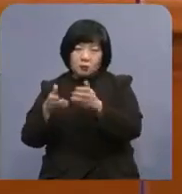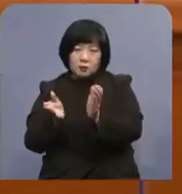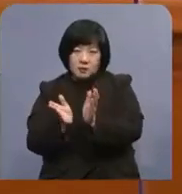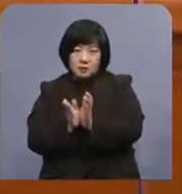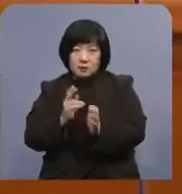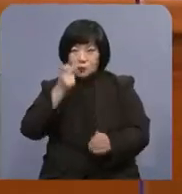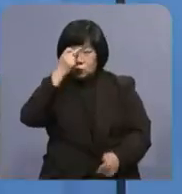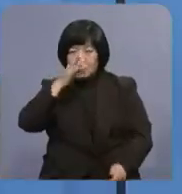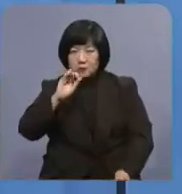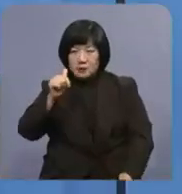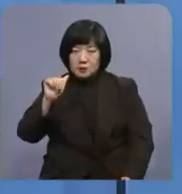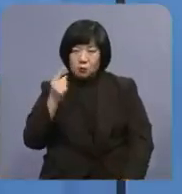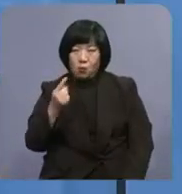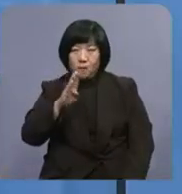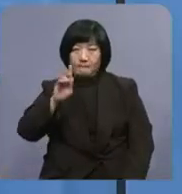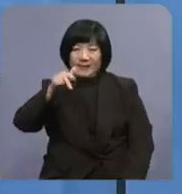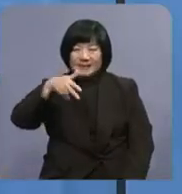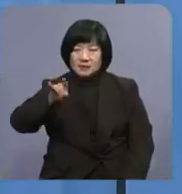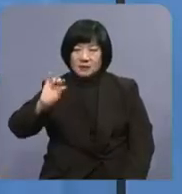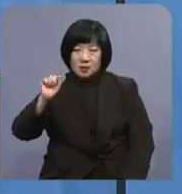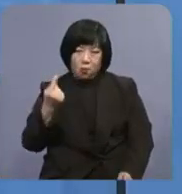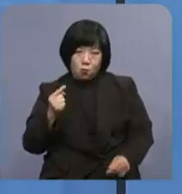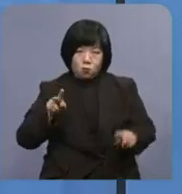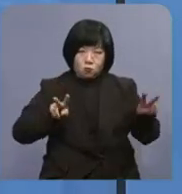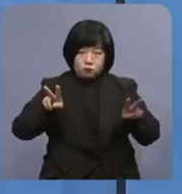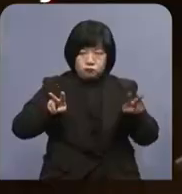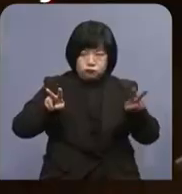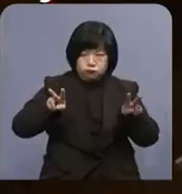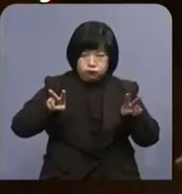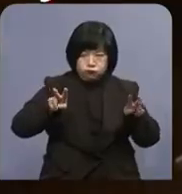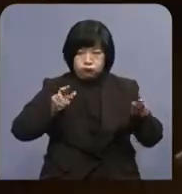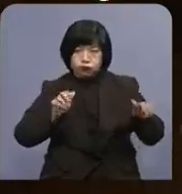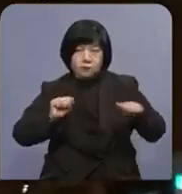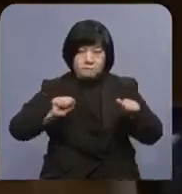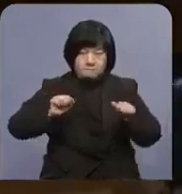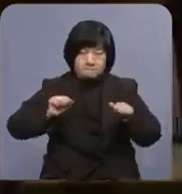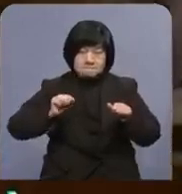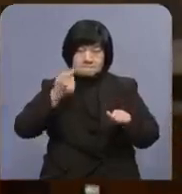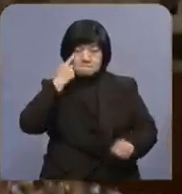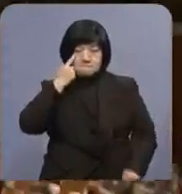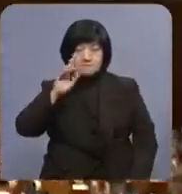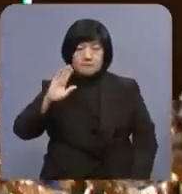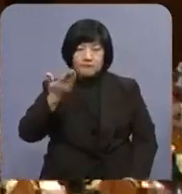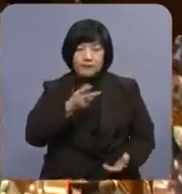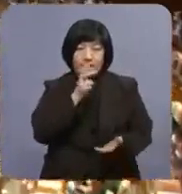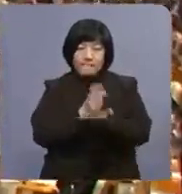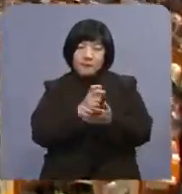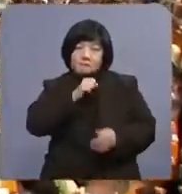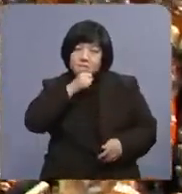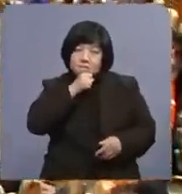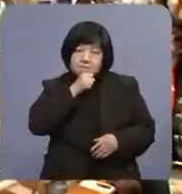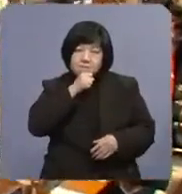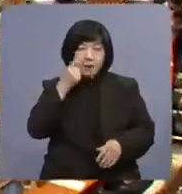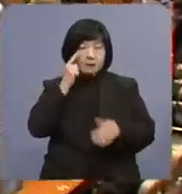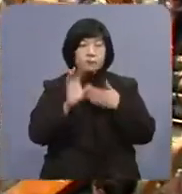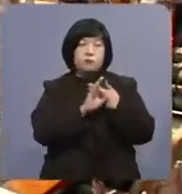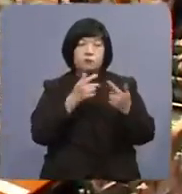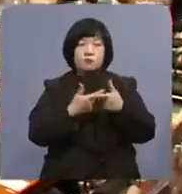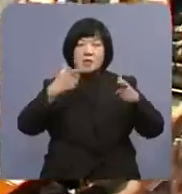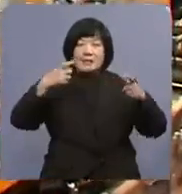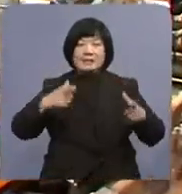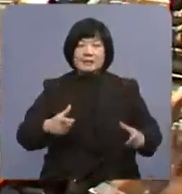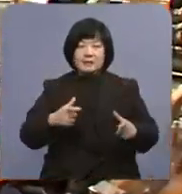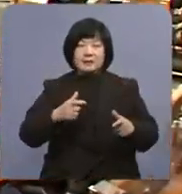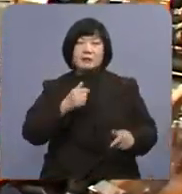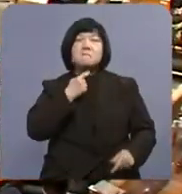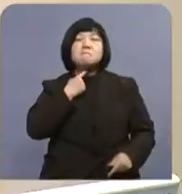재선의 최인호 박재호 의원의 활약이 두드러졌습니다 이처럼 입법 성적표만 놓고 보면 부산에서는 다선